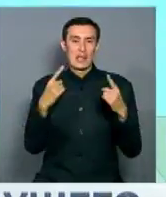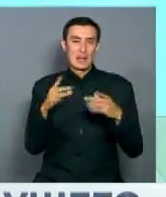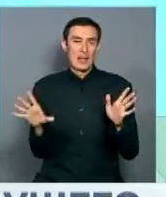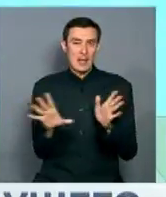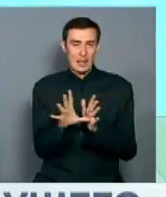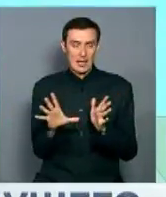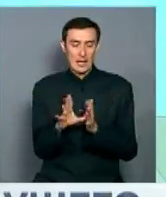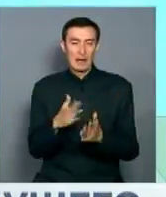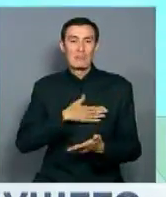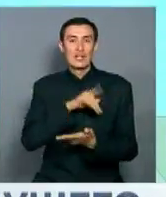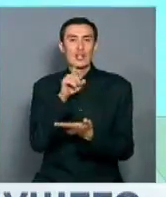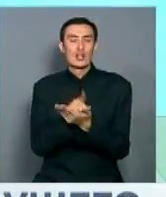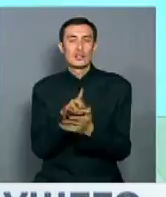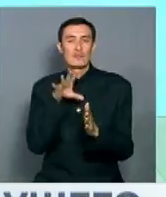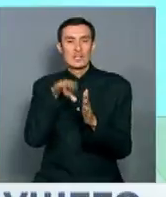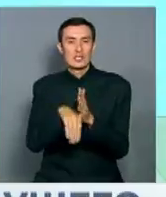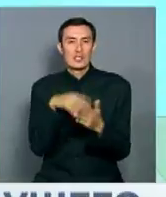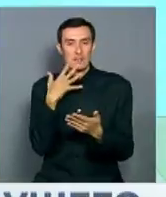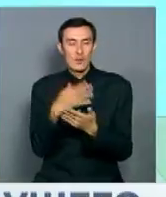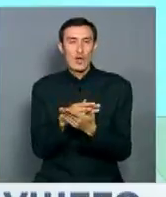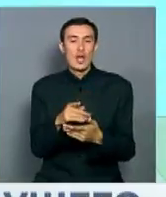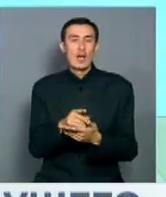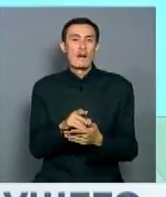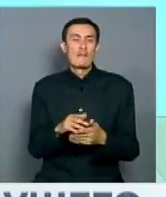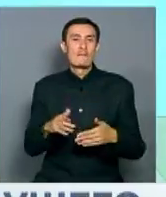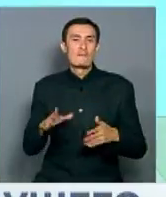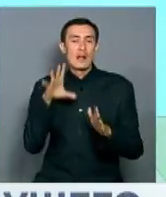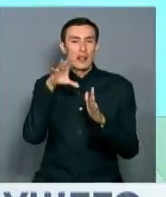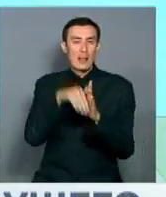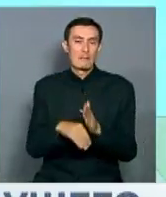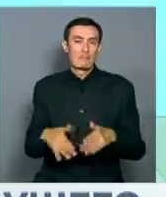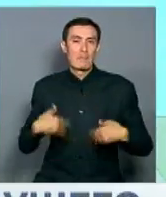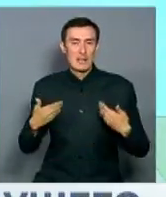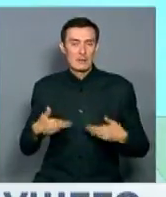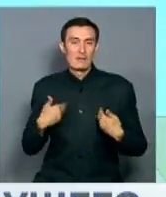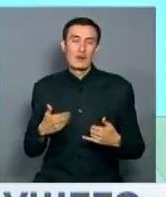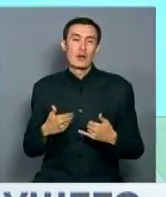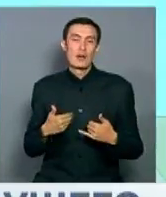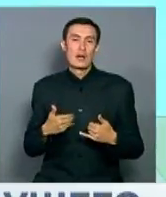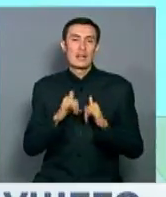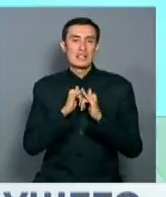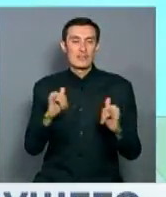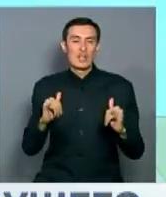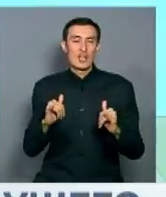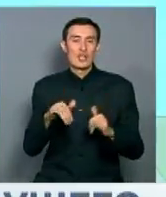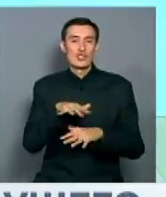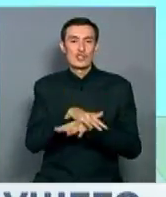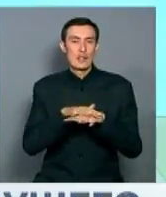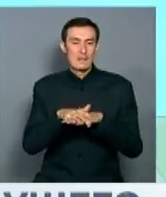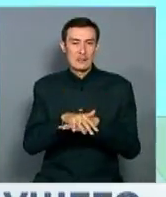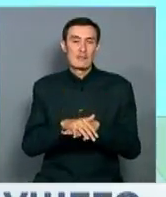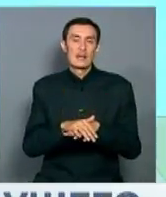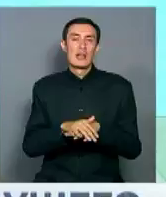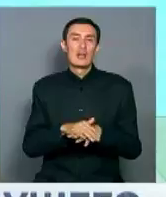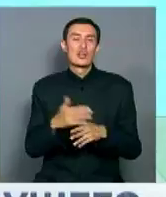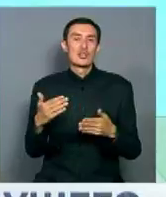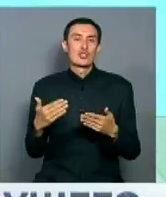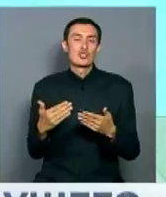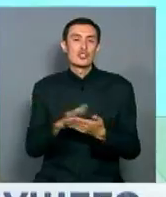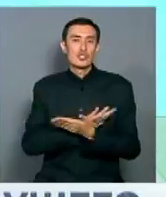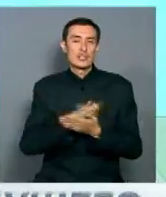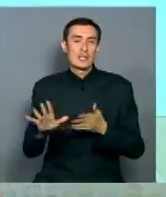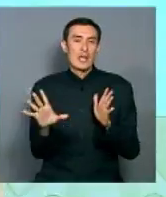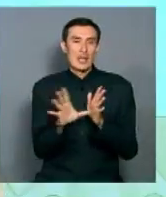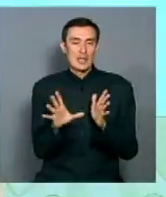энергия. Мы должны внести в свой особый вклад в транзит человечества, зеленой экономике и